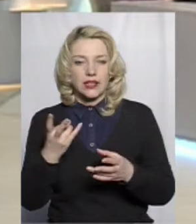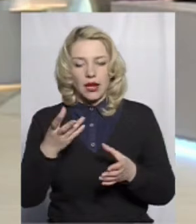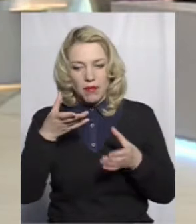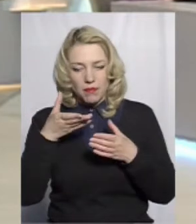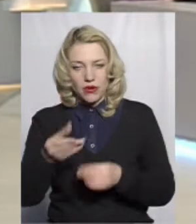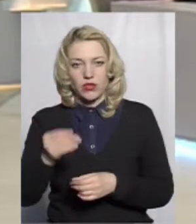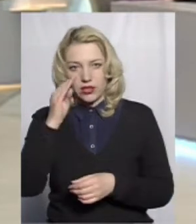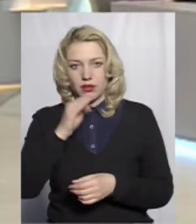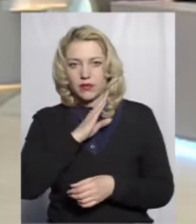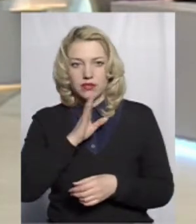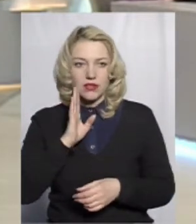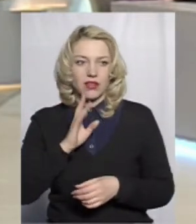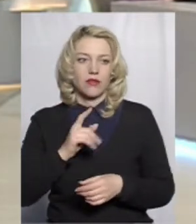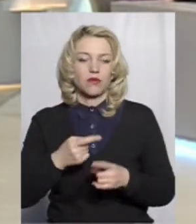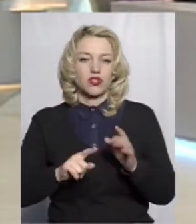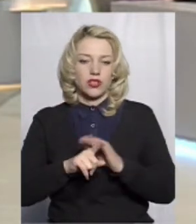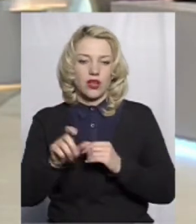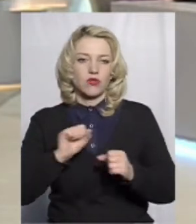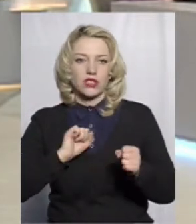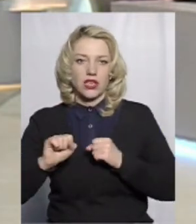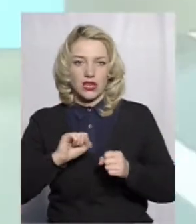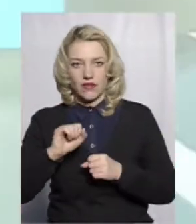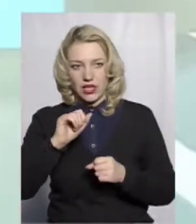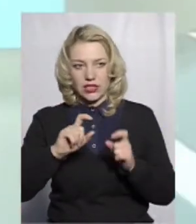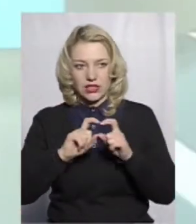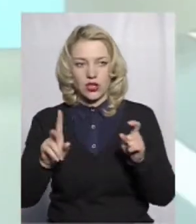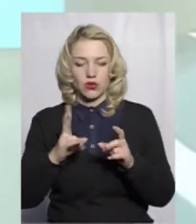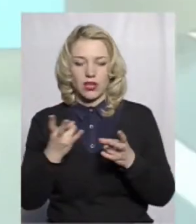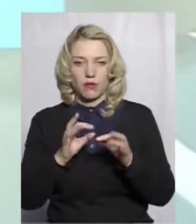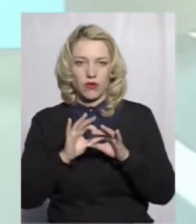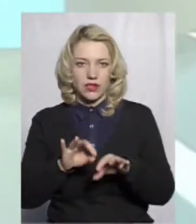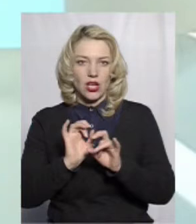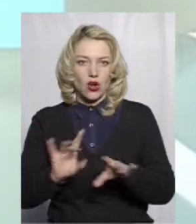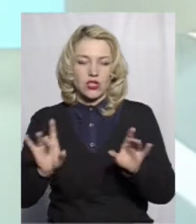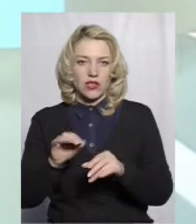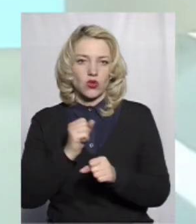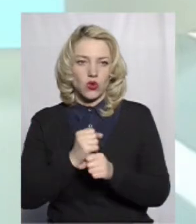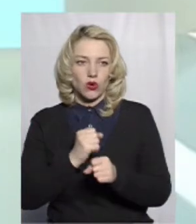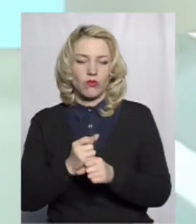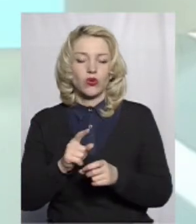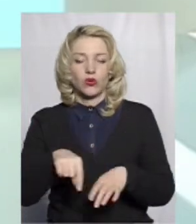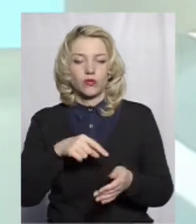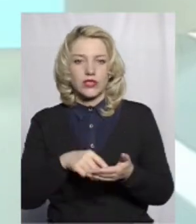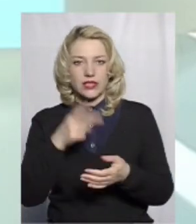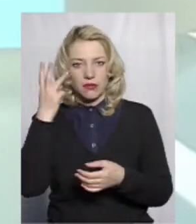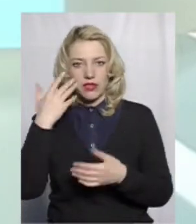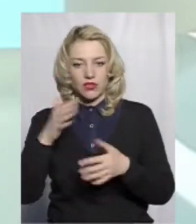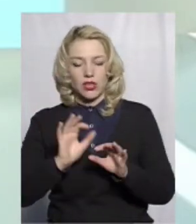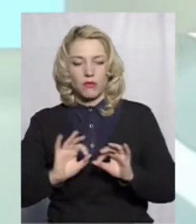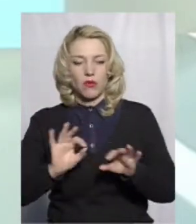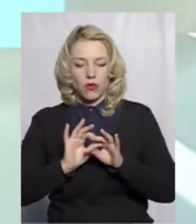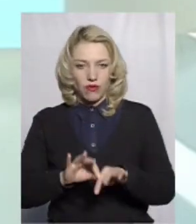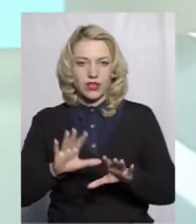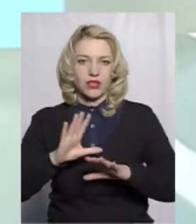ми починаємо із керівників закладів, з якими треба провести роз'яснену роботу. Так скажемо, що у місті Хмельницькому вже проведено був